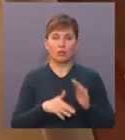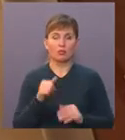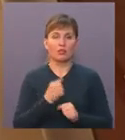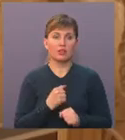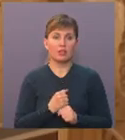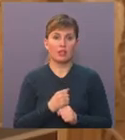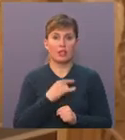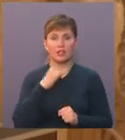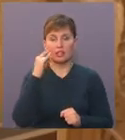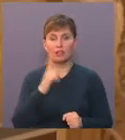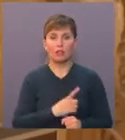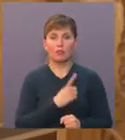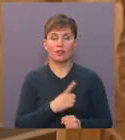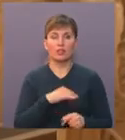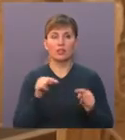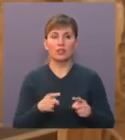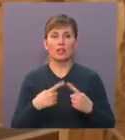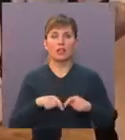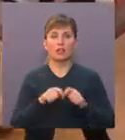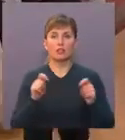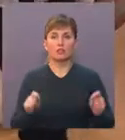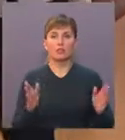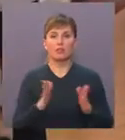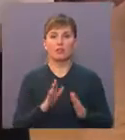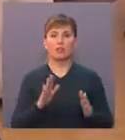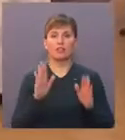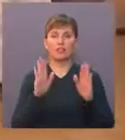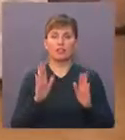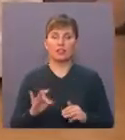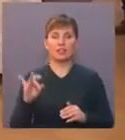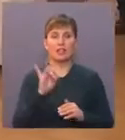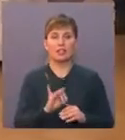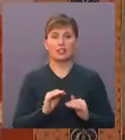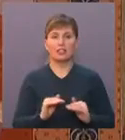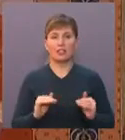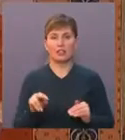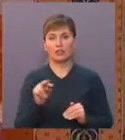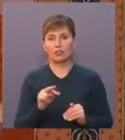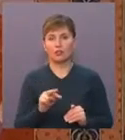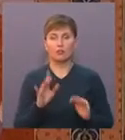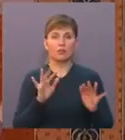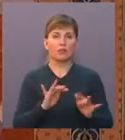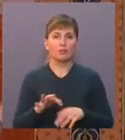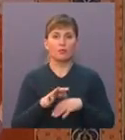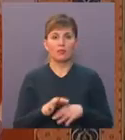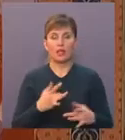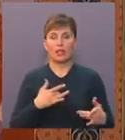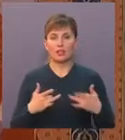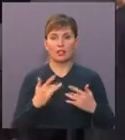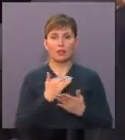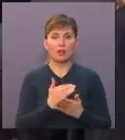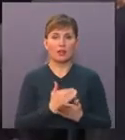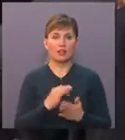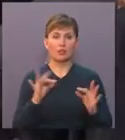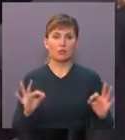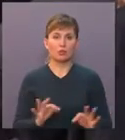сделали отечественные мастера. Здесь же организованы мини-выставки исторической и детской литературы. Мероприятие сопровождается концертной программой